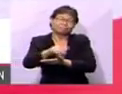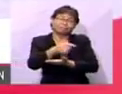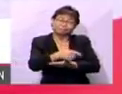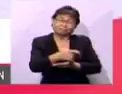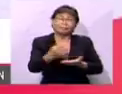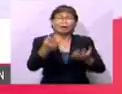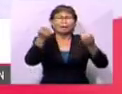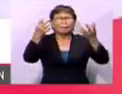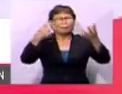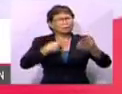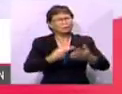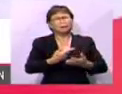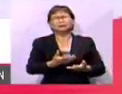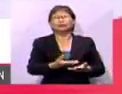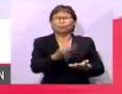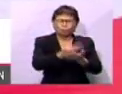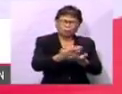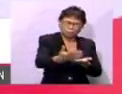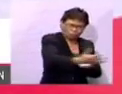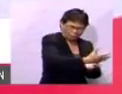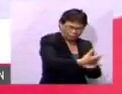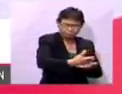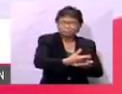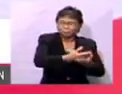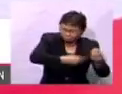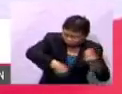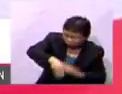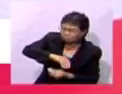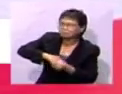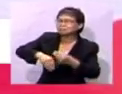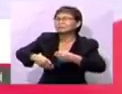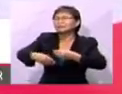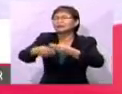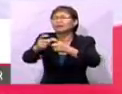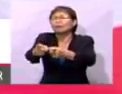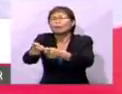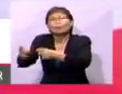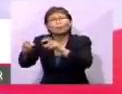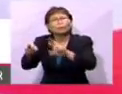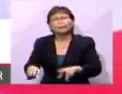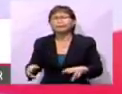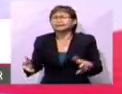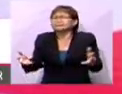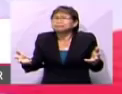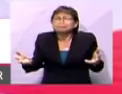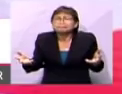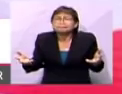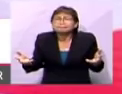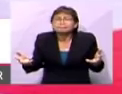Banyak yang kita beri balik pada rakyat in the form of